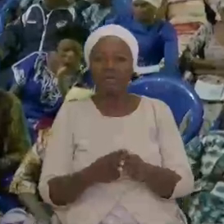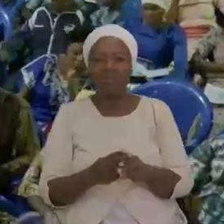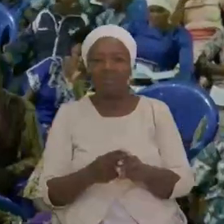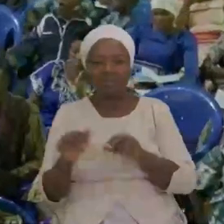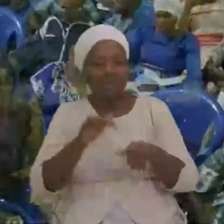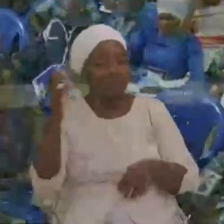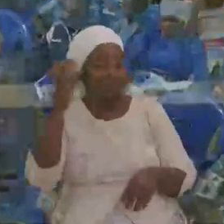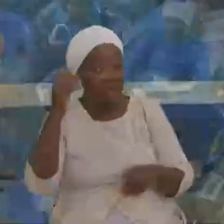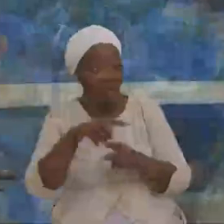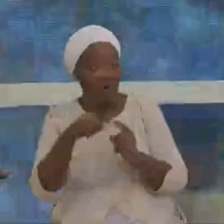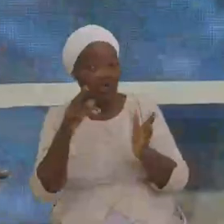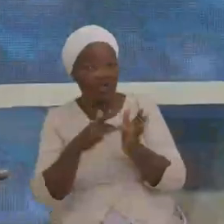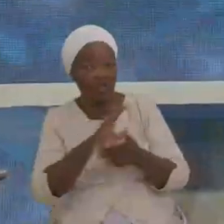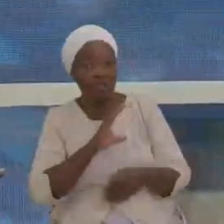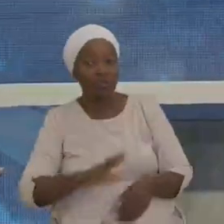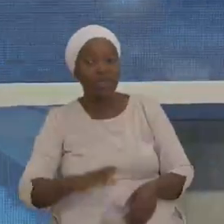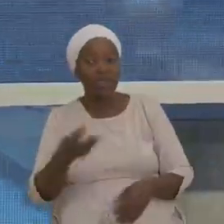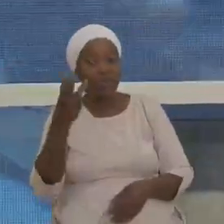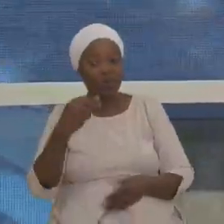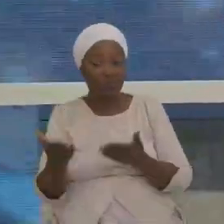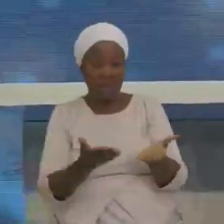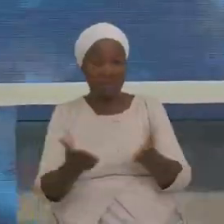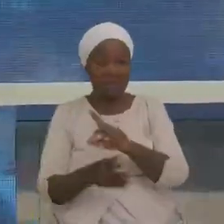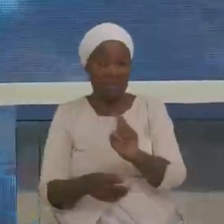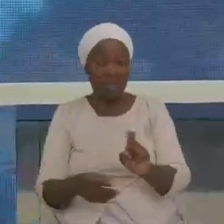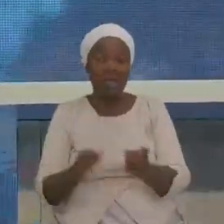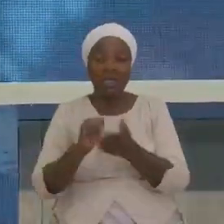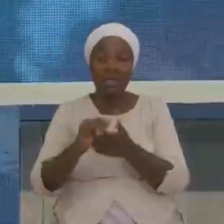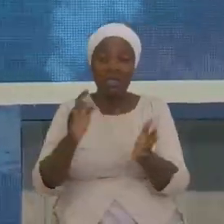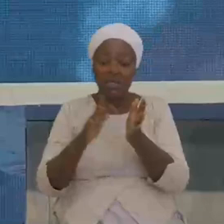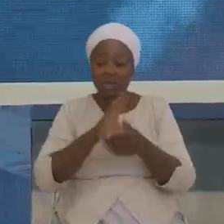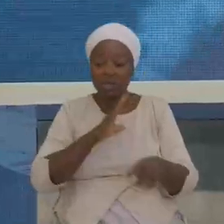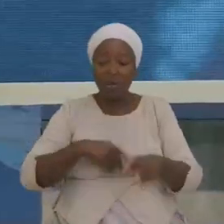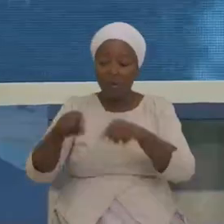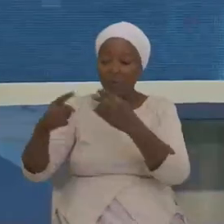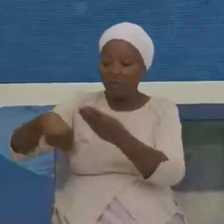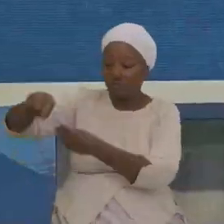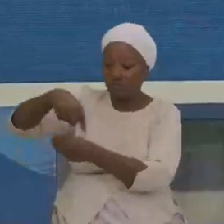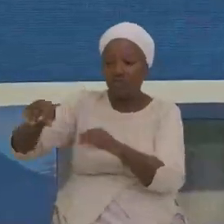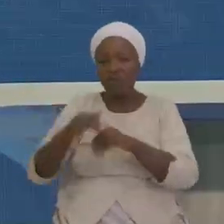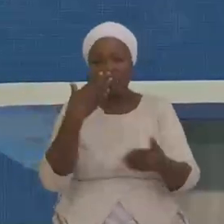Est-ce que tu as entendu? Quand Jésus était là, il allait partout faisant du bien,